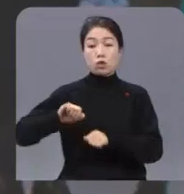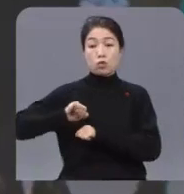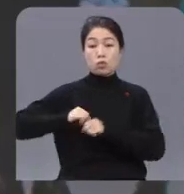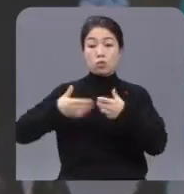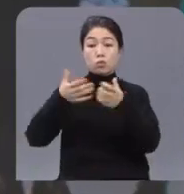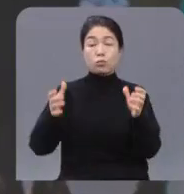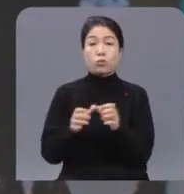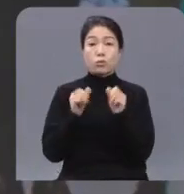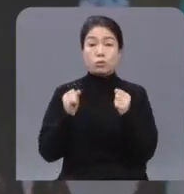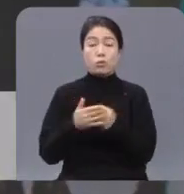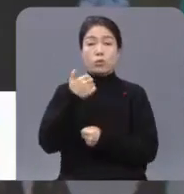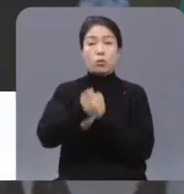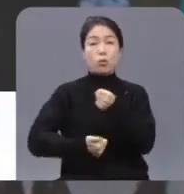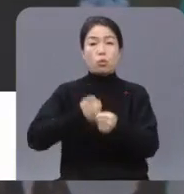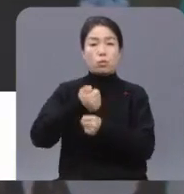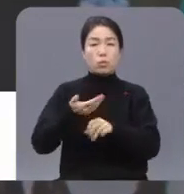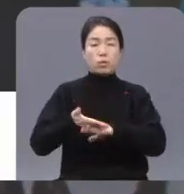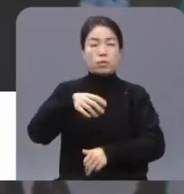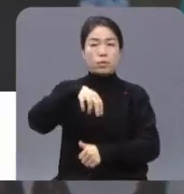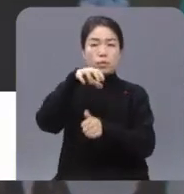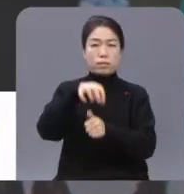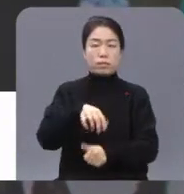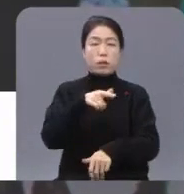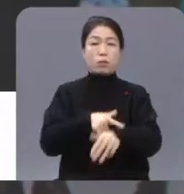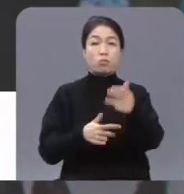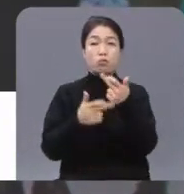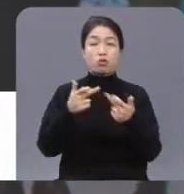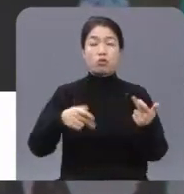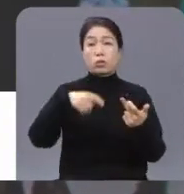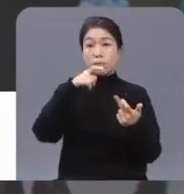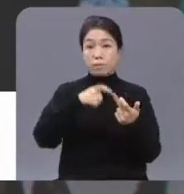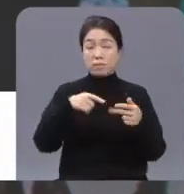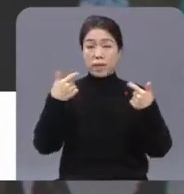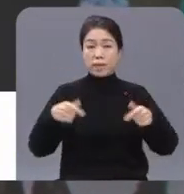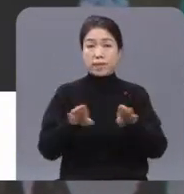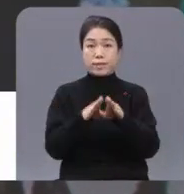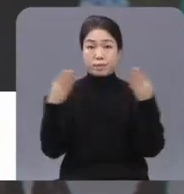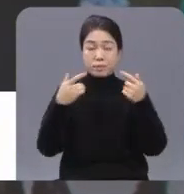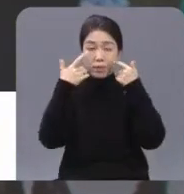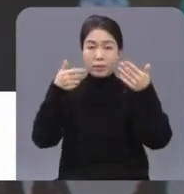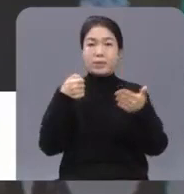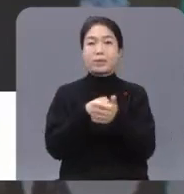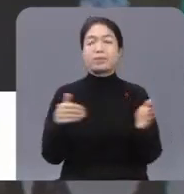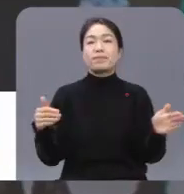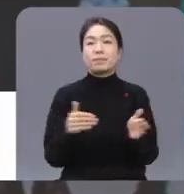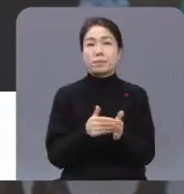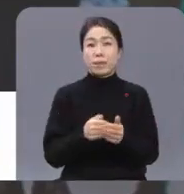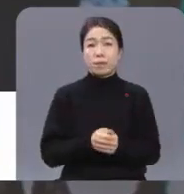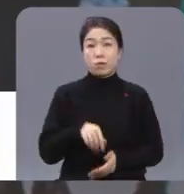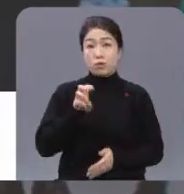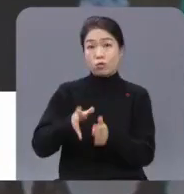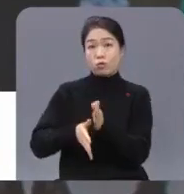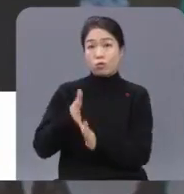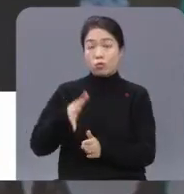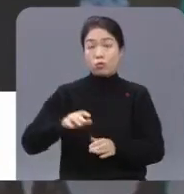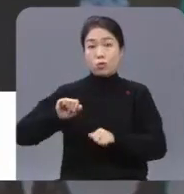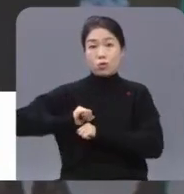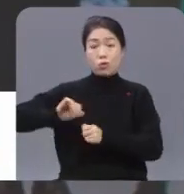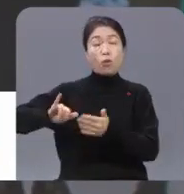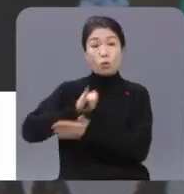군부대 주둔으로 50년 넘게 통제된 무등산 정상부의 상시 개방이 확정됐습니다 광주시와